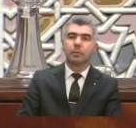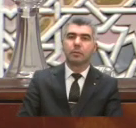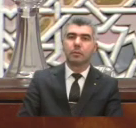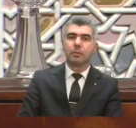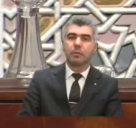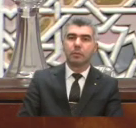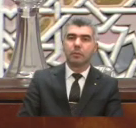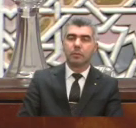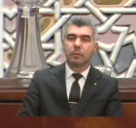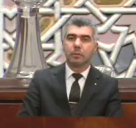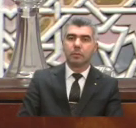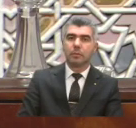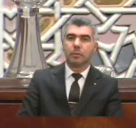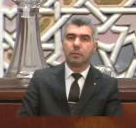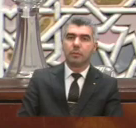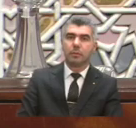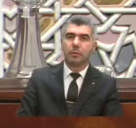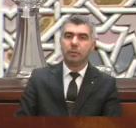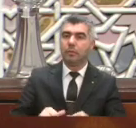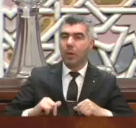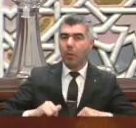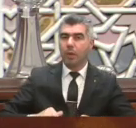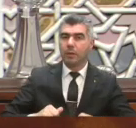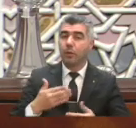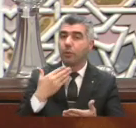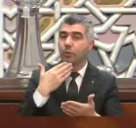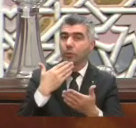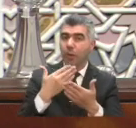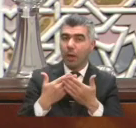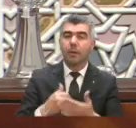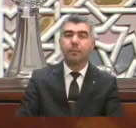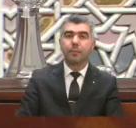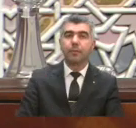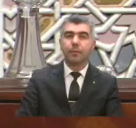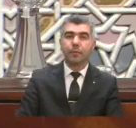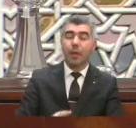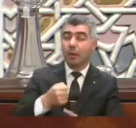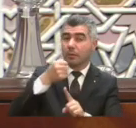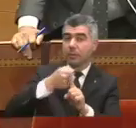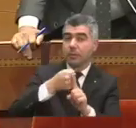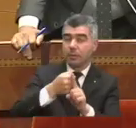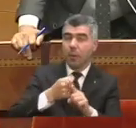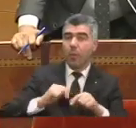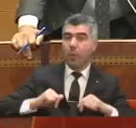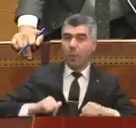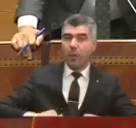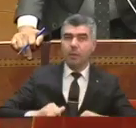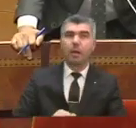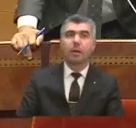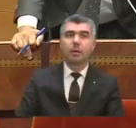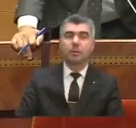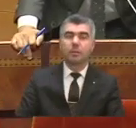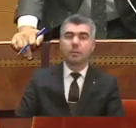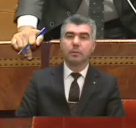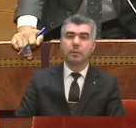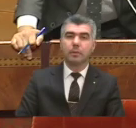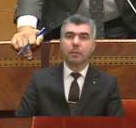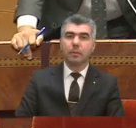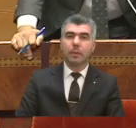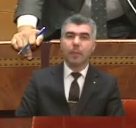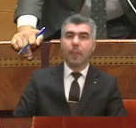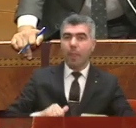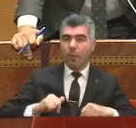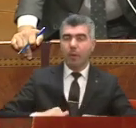والمعاصرة. سيدة الوزيرة، تنشكرك على المجهودات التي تقوم بها الوزارة ديالكم. سيدة الوزيرة،